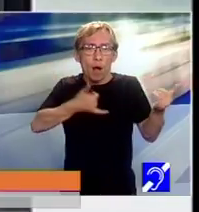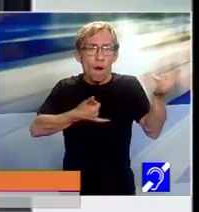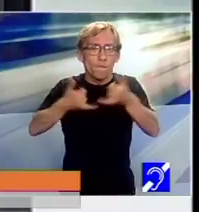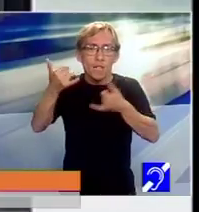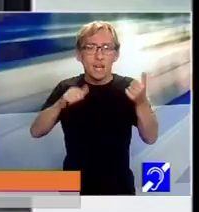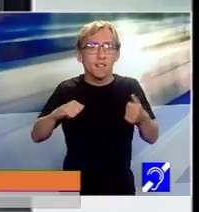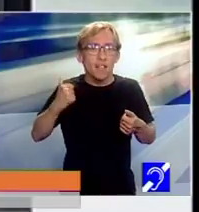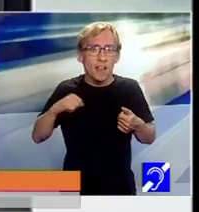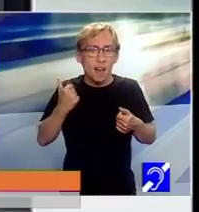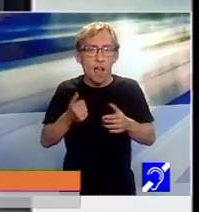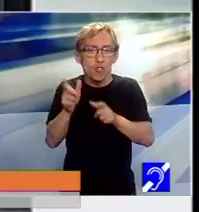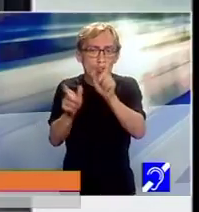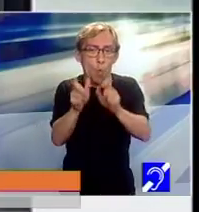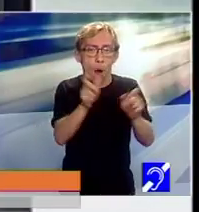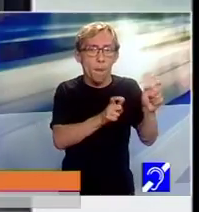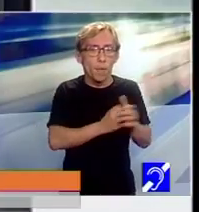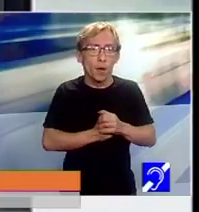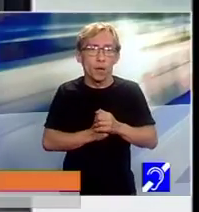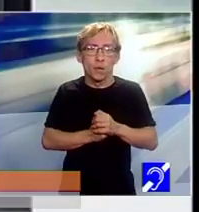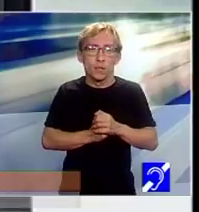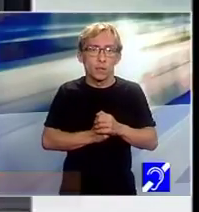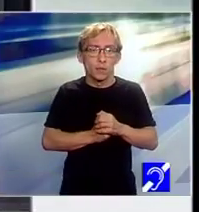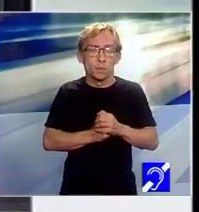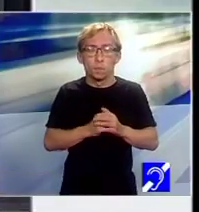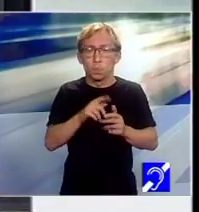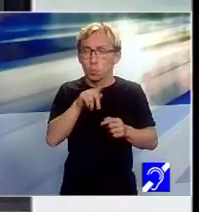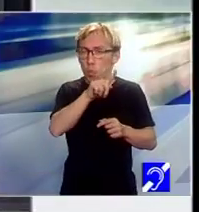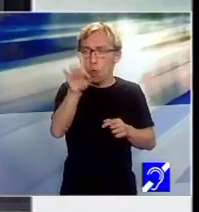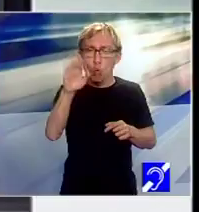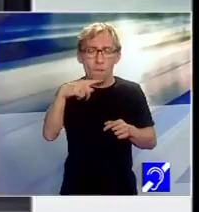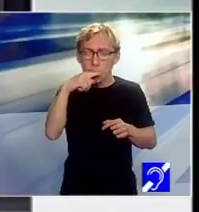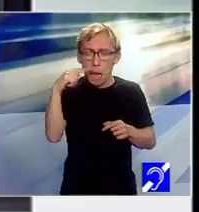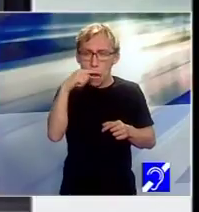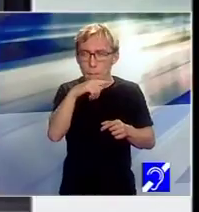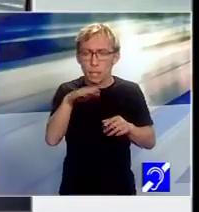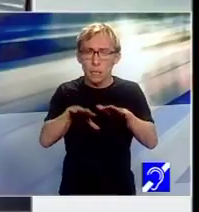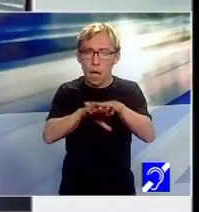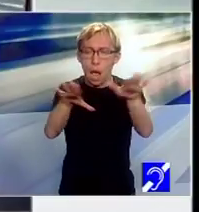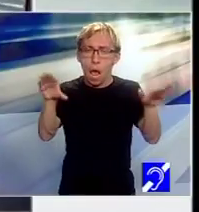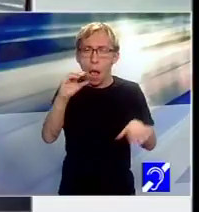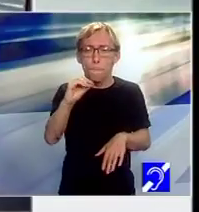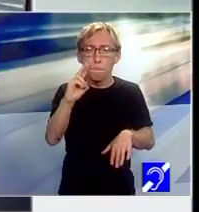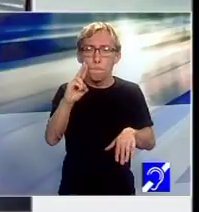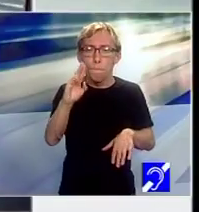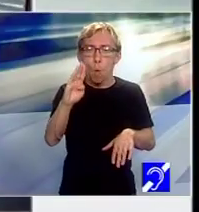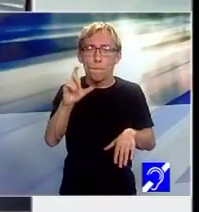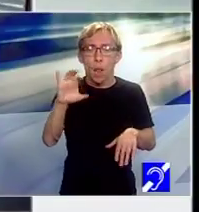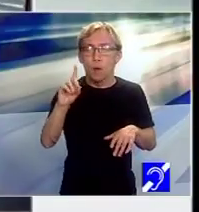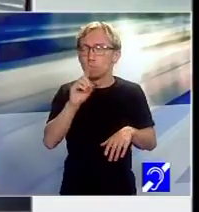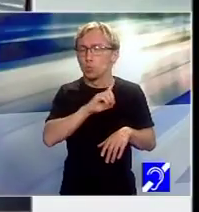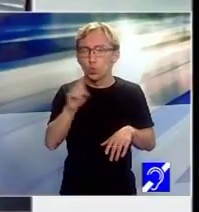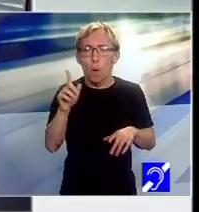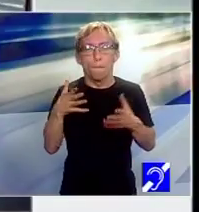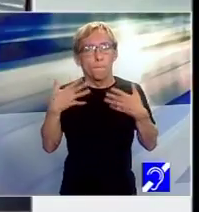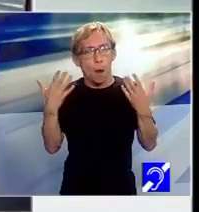tinerii. Nu prea duceți lipsă de public de obicei. Nu ducem lipsă de public și asta mă bucură foarte mult și mi-aș dori să nu fie